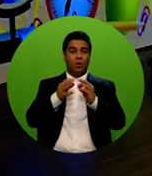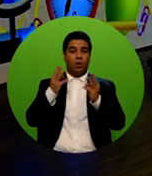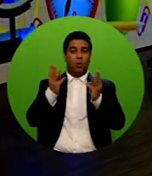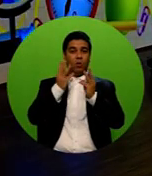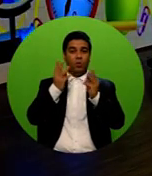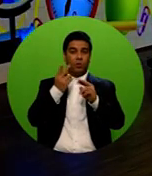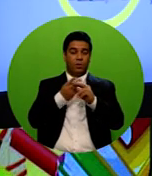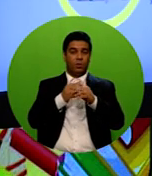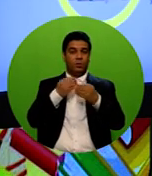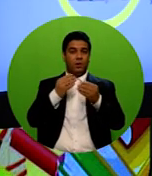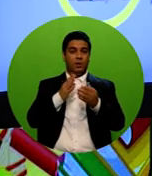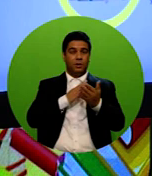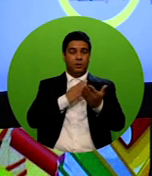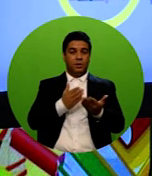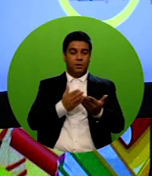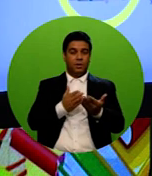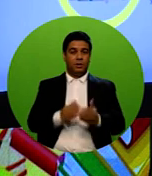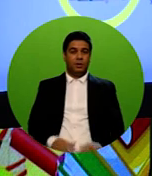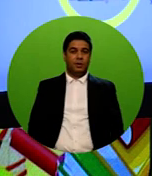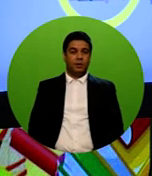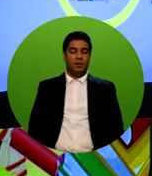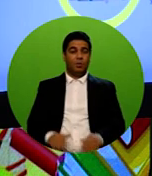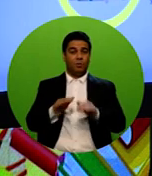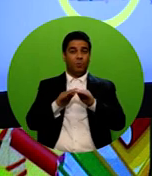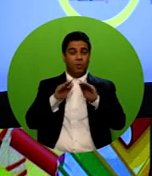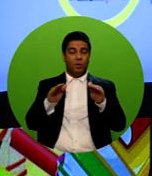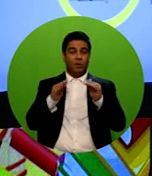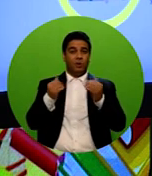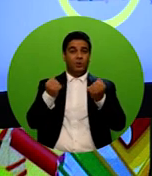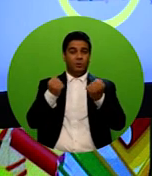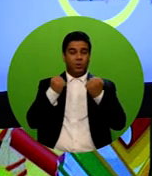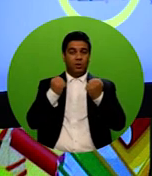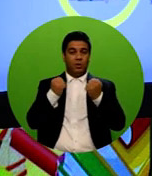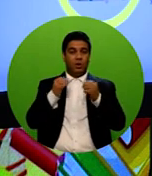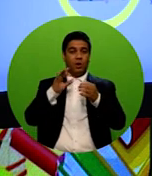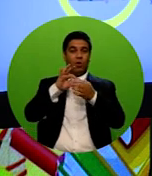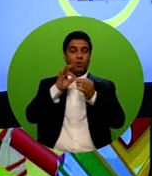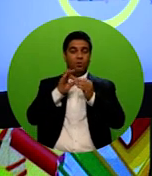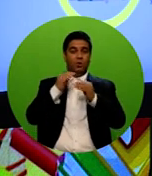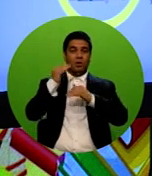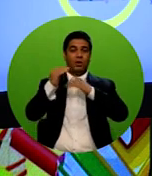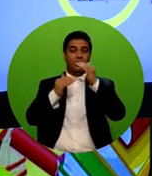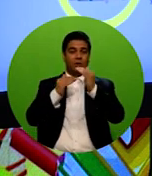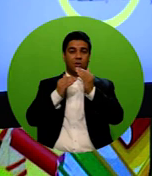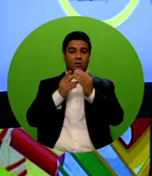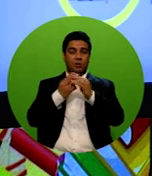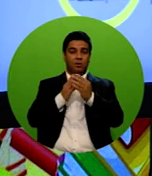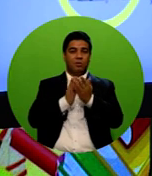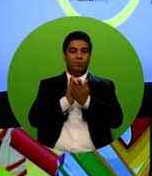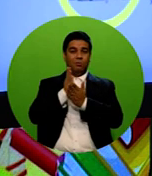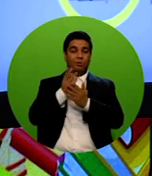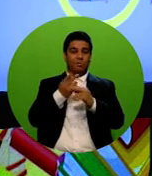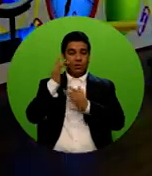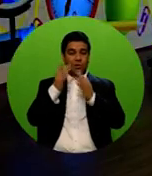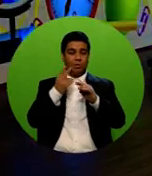olovi berilgan. Demak, bolalar sportini olimpiada darajasiga olib chiqish maqsadida